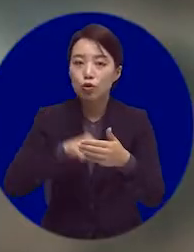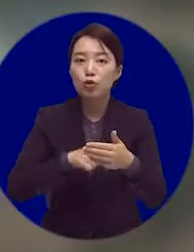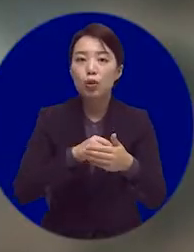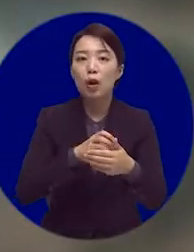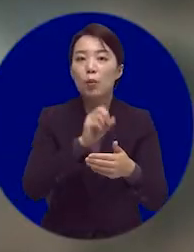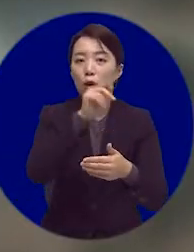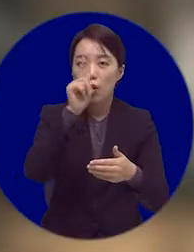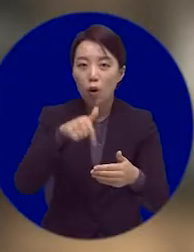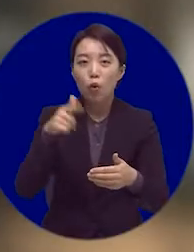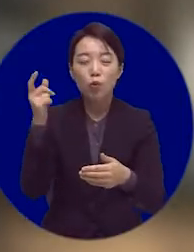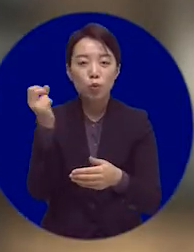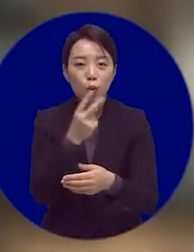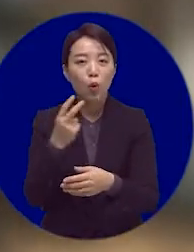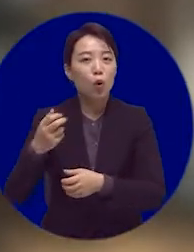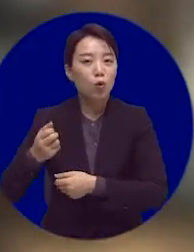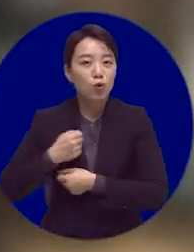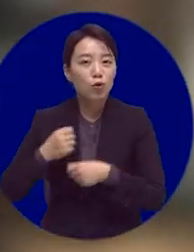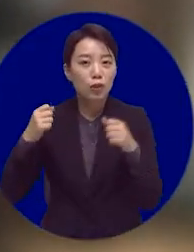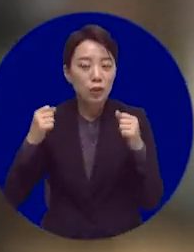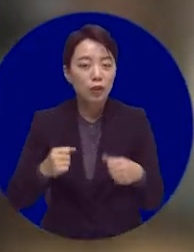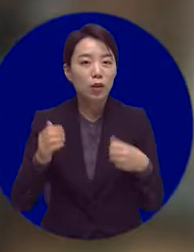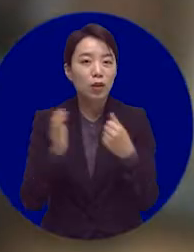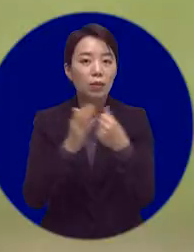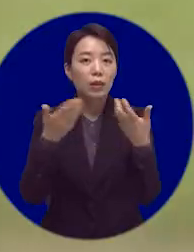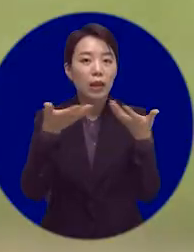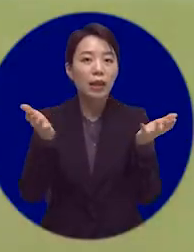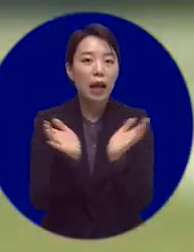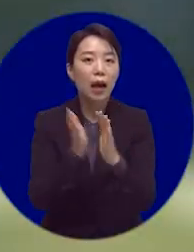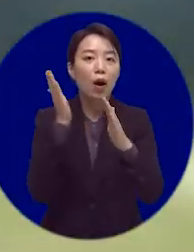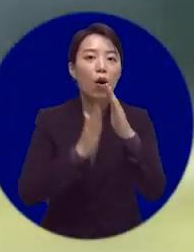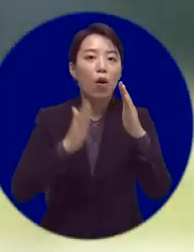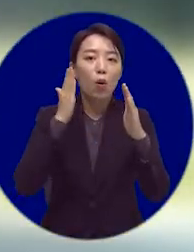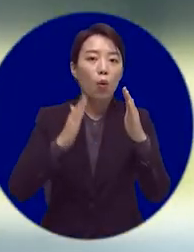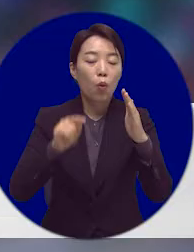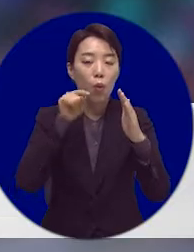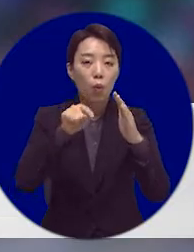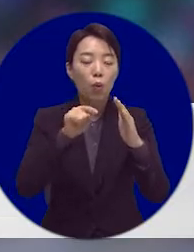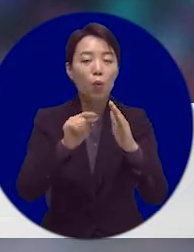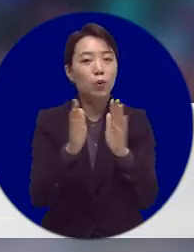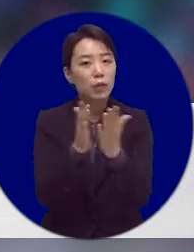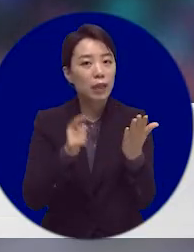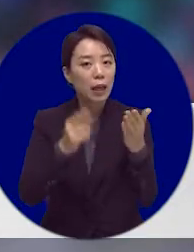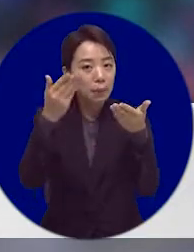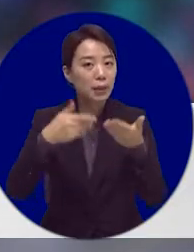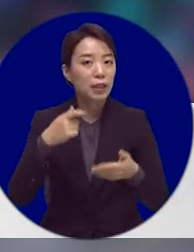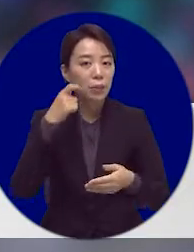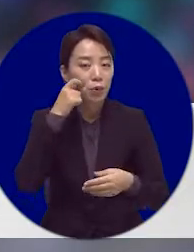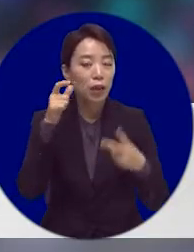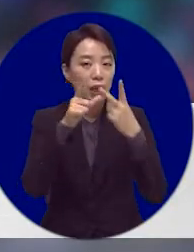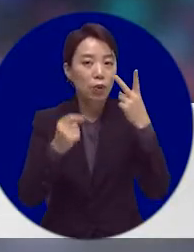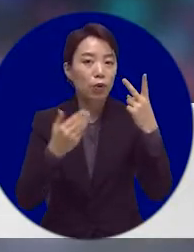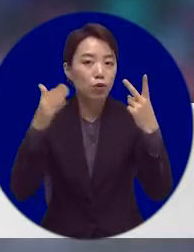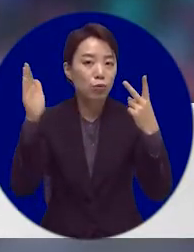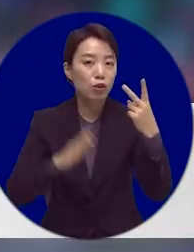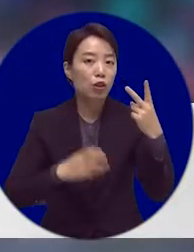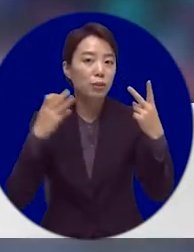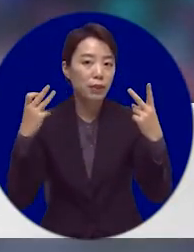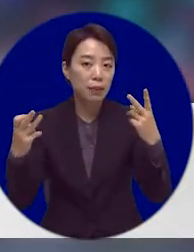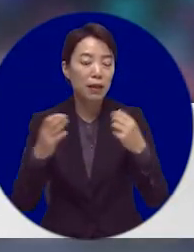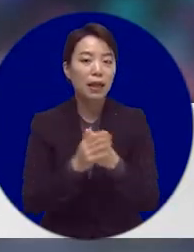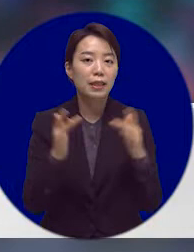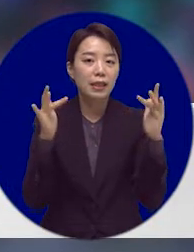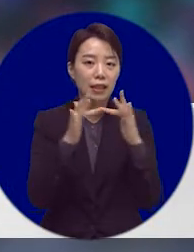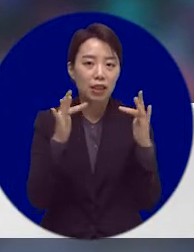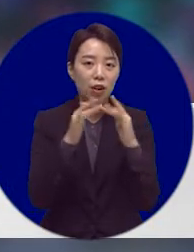기거해 정당이나 후보자의 선거 공보를 받아볼 수 없는 사람은 2월 9일부터 13일까지 인터넷,